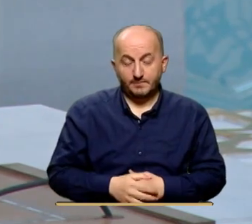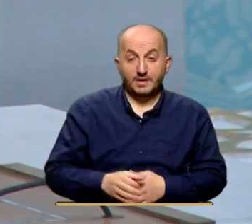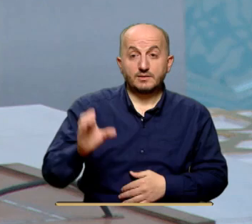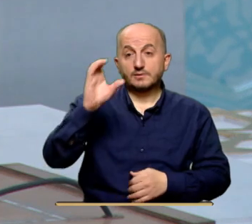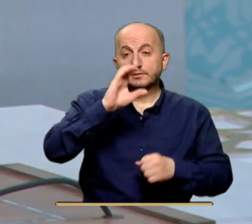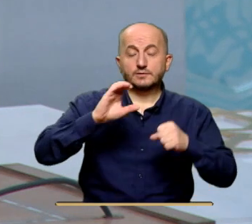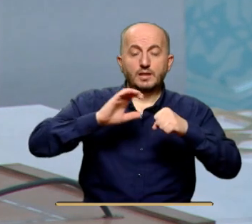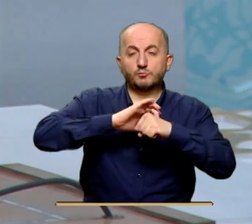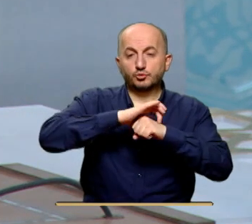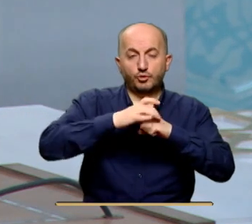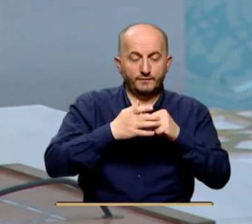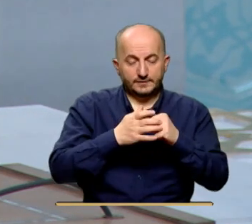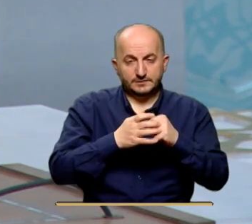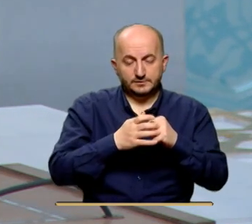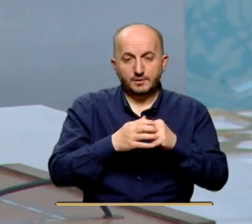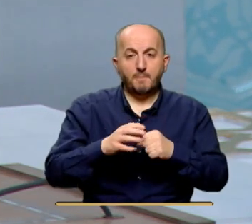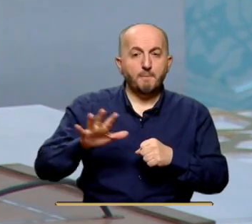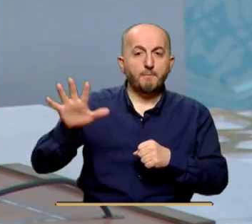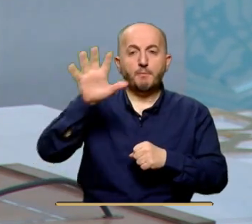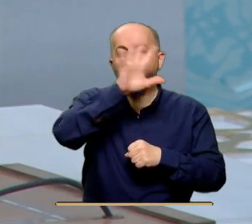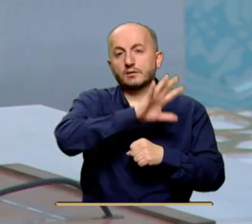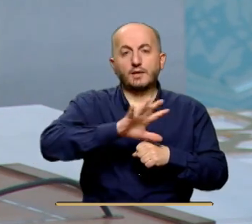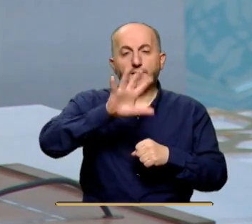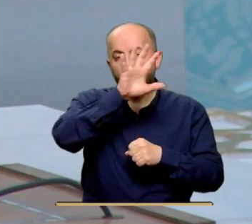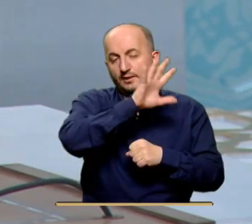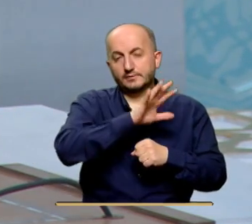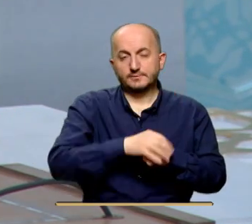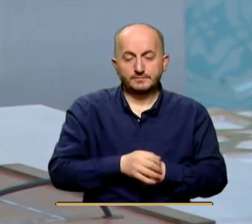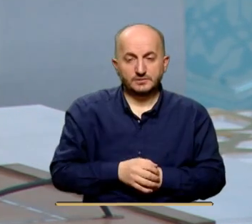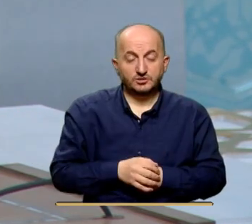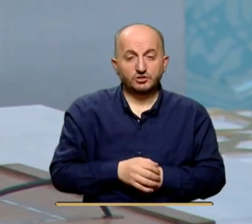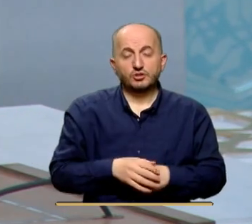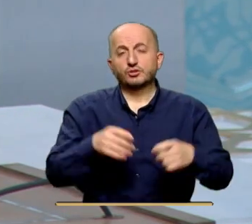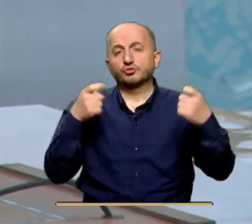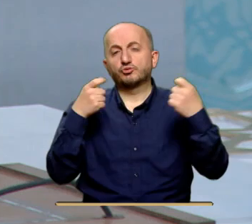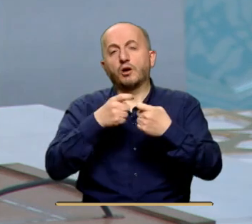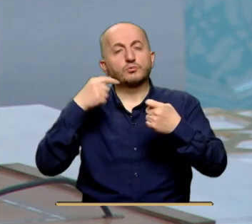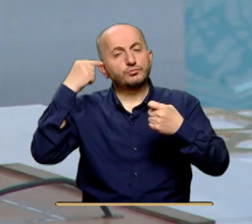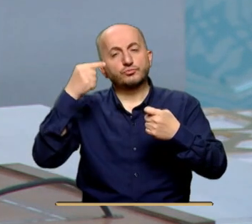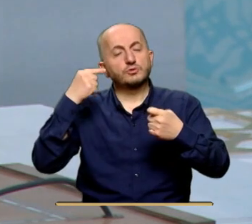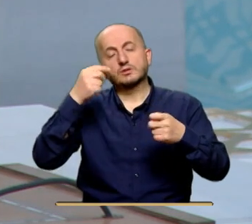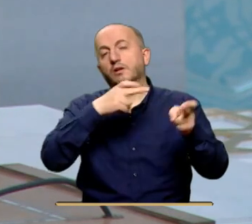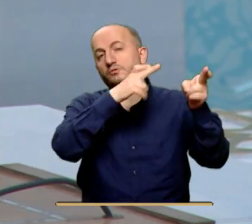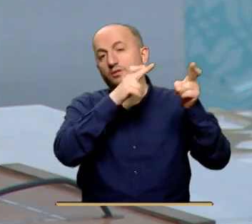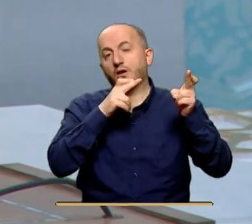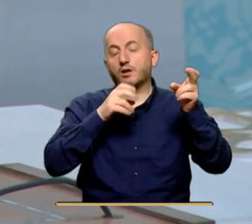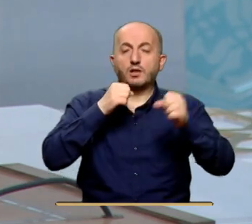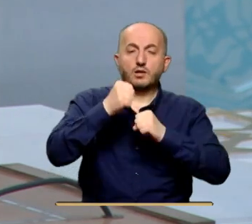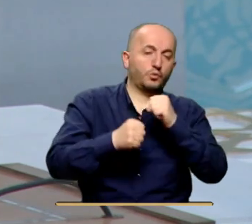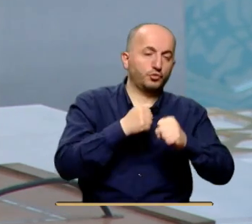İslam coğrafyasından, Balkanlardan cihat şuuruyla Çanakkale'ye